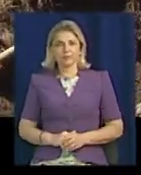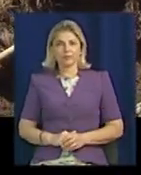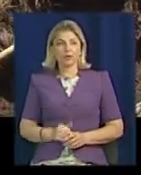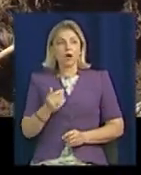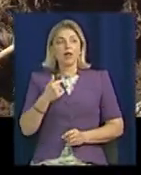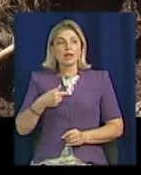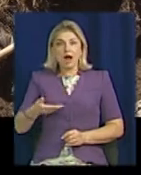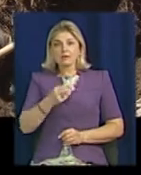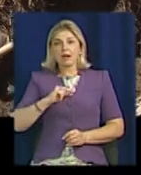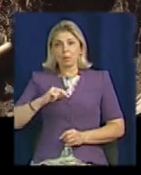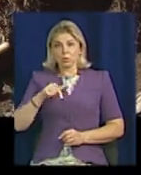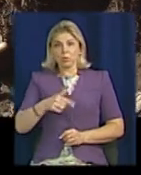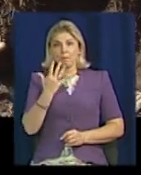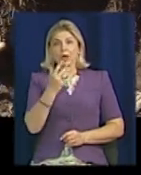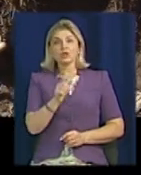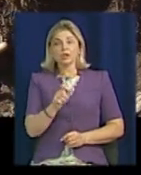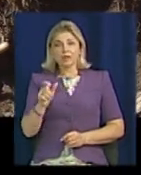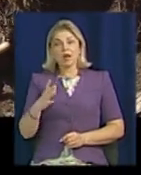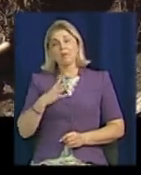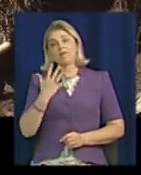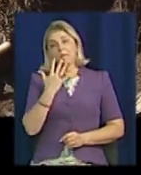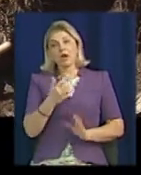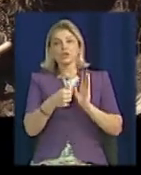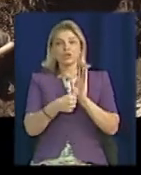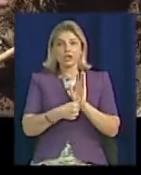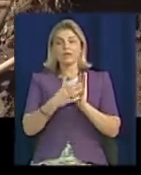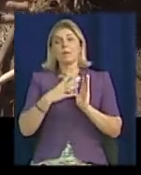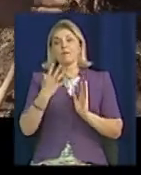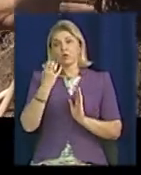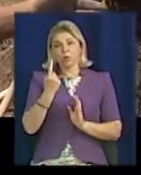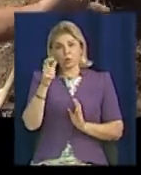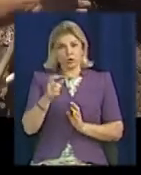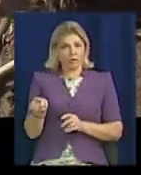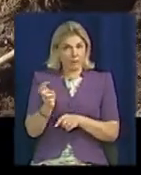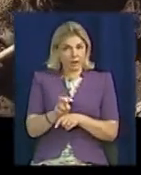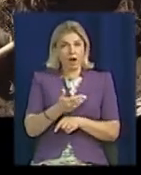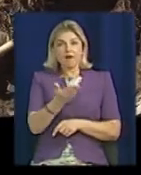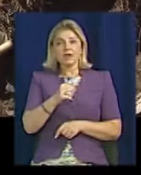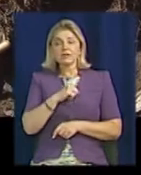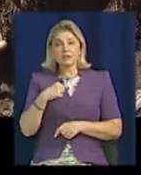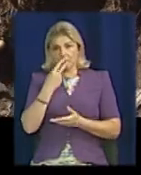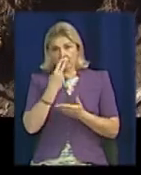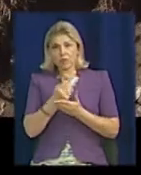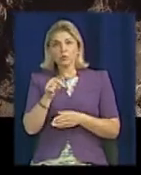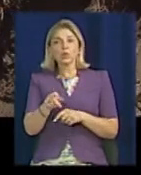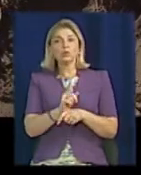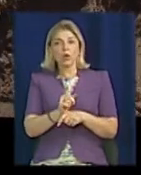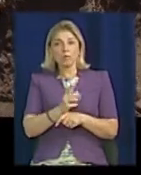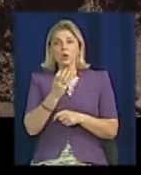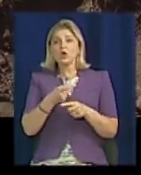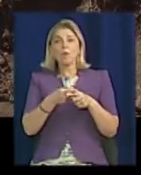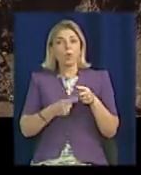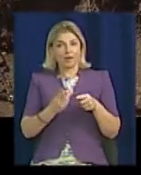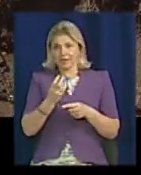Нас тут працює 5 чоловік. 5, буває 6, буває ще одна людина приходить. Ну ви самі бачите, тут нормально, ми ще половини